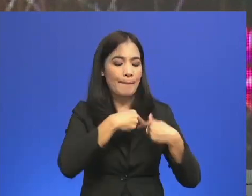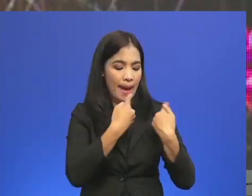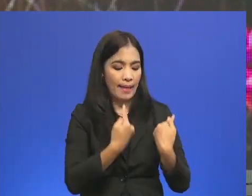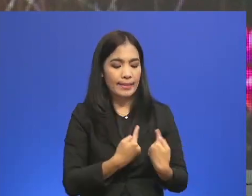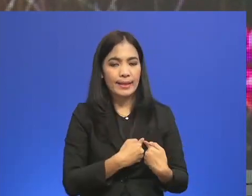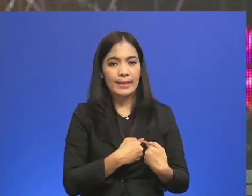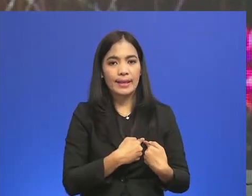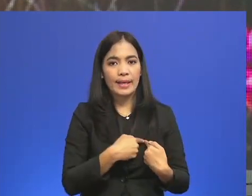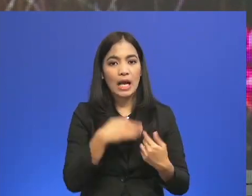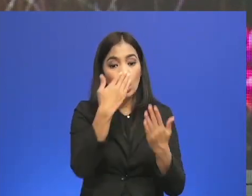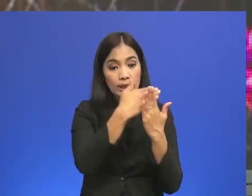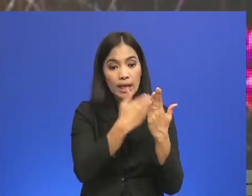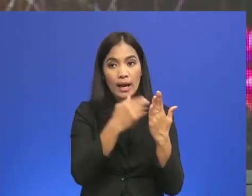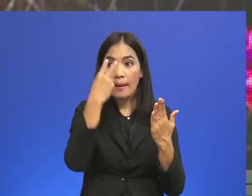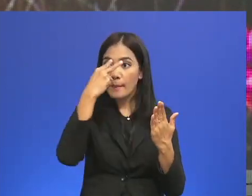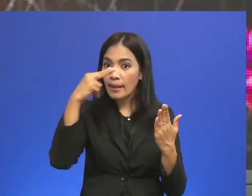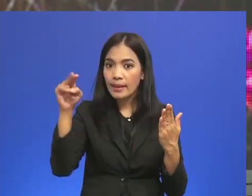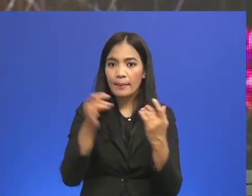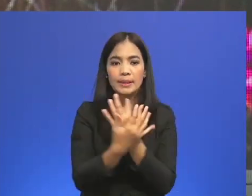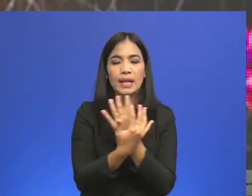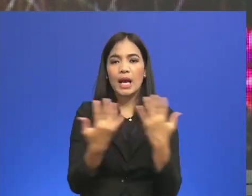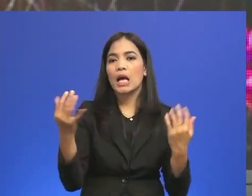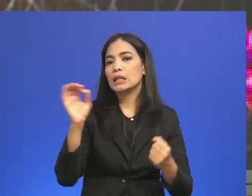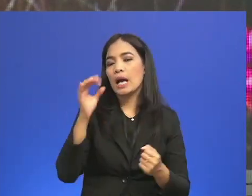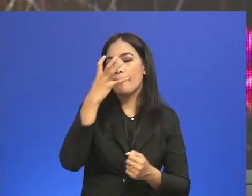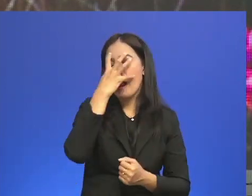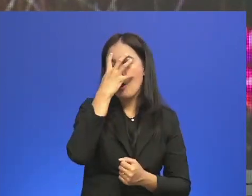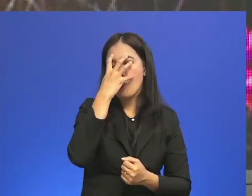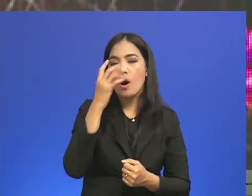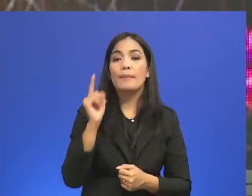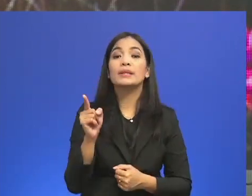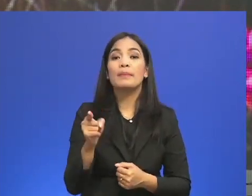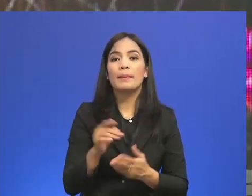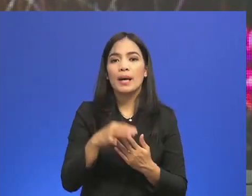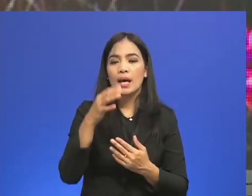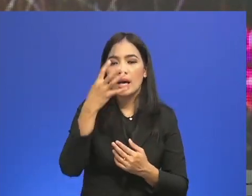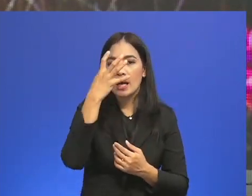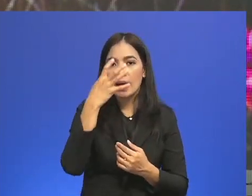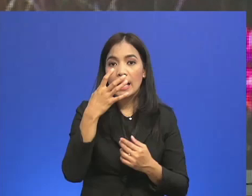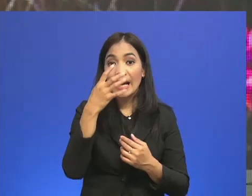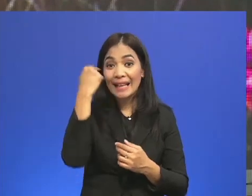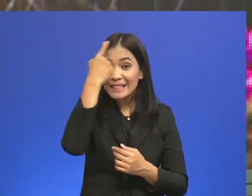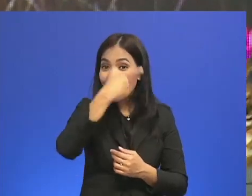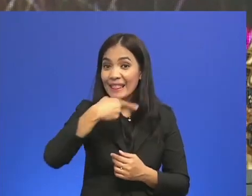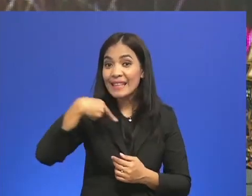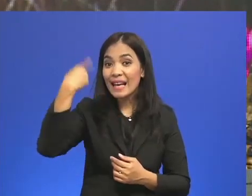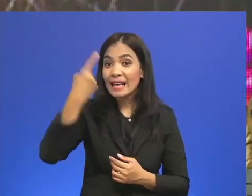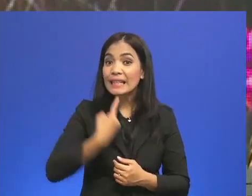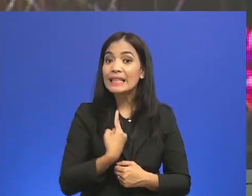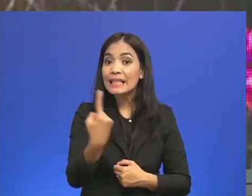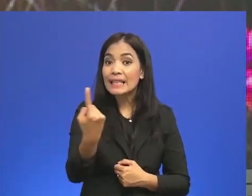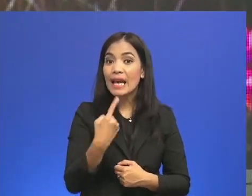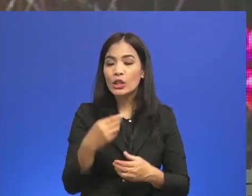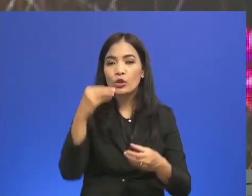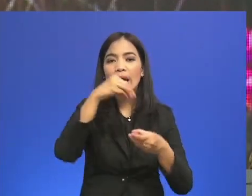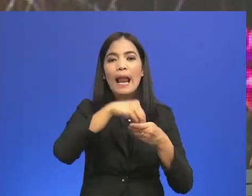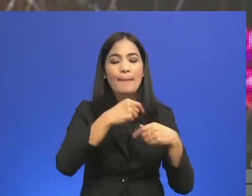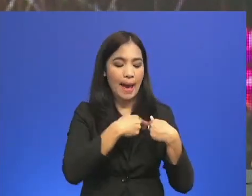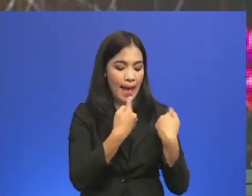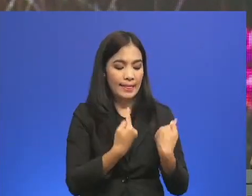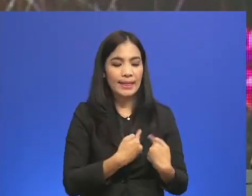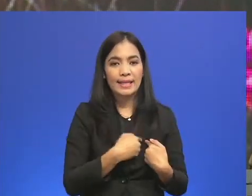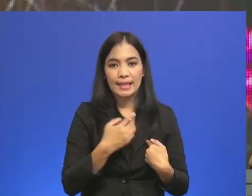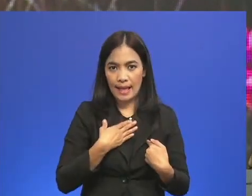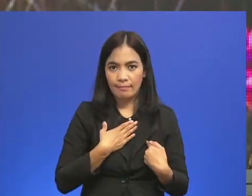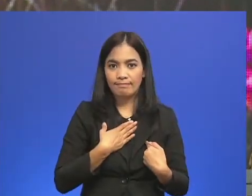secara pandang mata umum, jangan merasa minder, karena kecantikan itu batiniah kita. Ya,